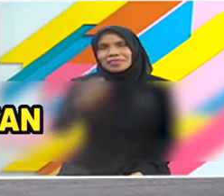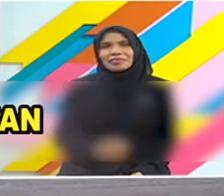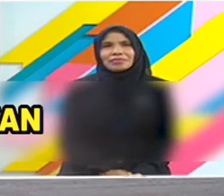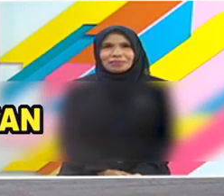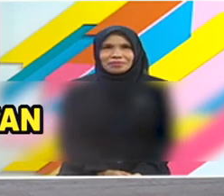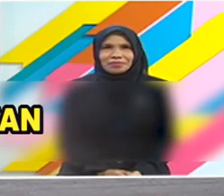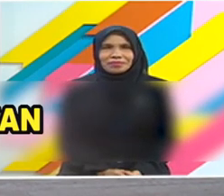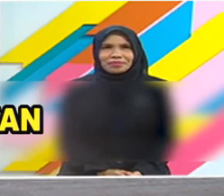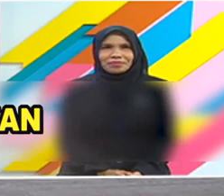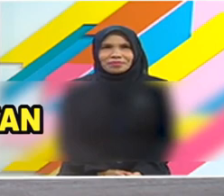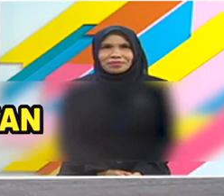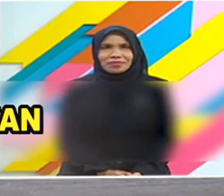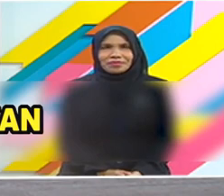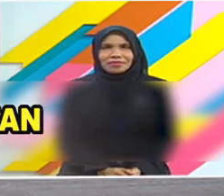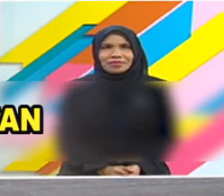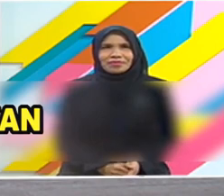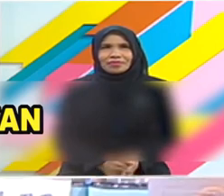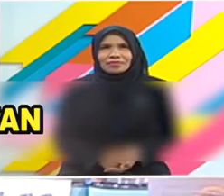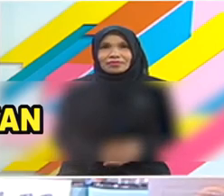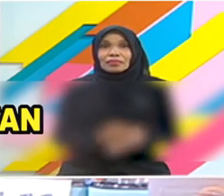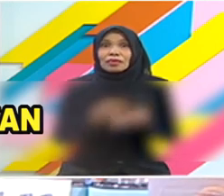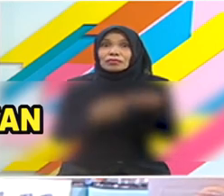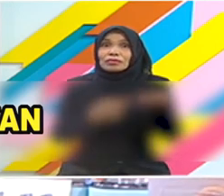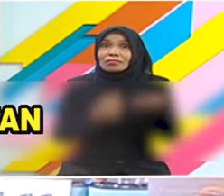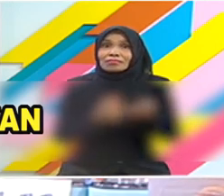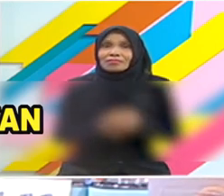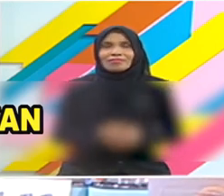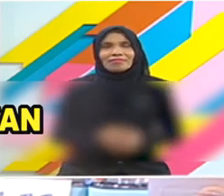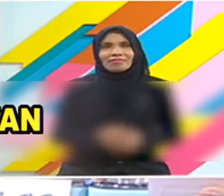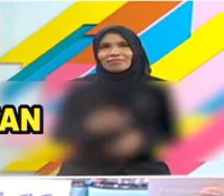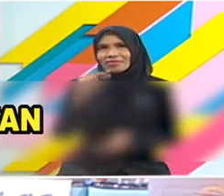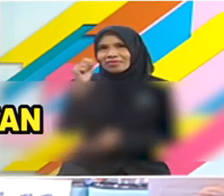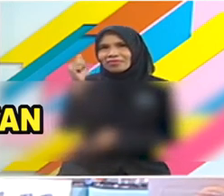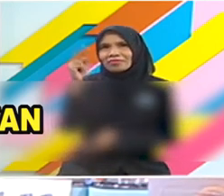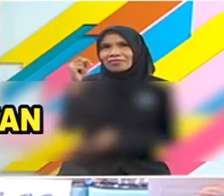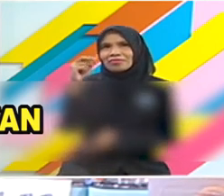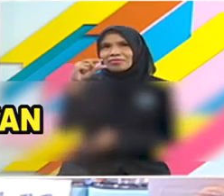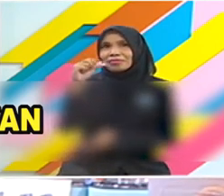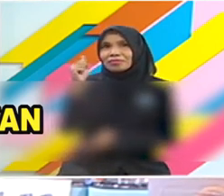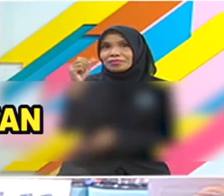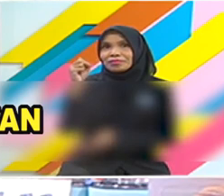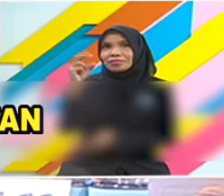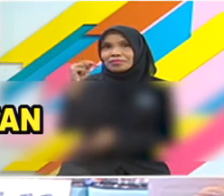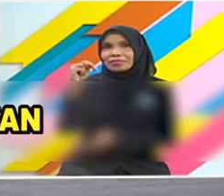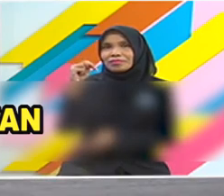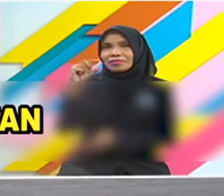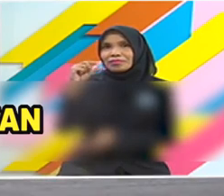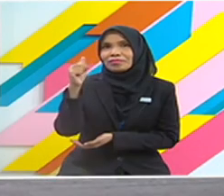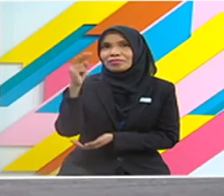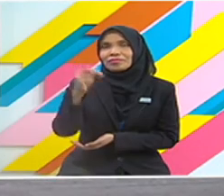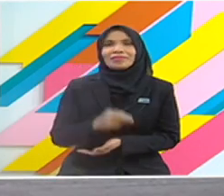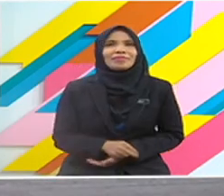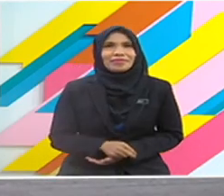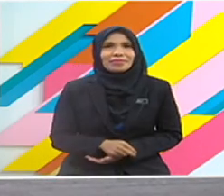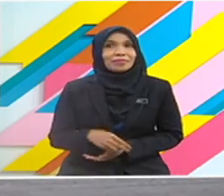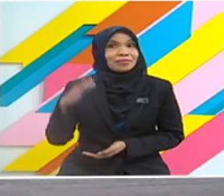untuk organ deria telinga? Rangsangan bunyi. Bagus. Cemerlang murid kita hari ini. Terima kasih,